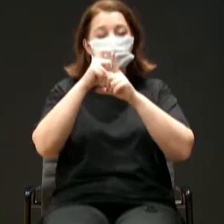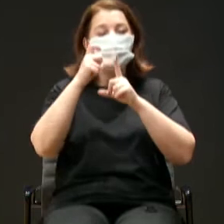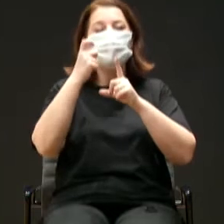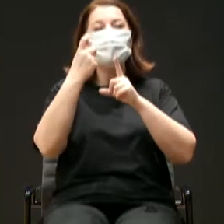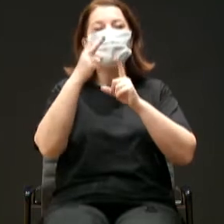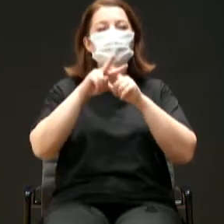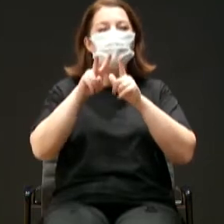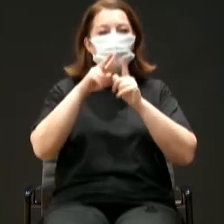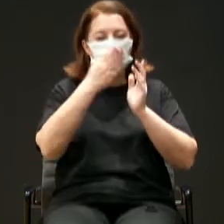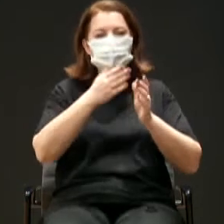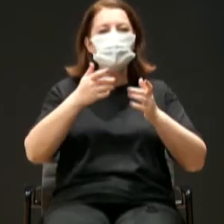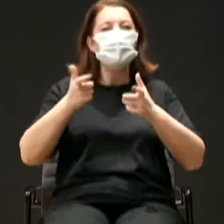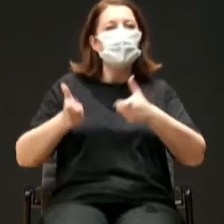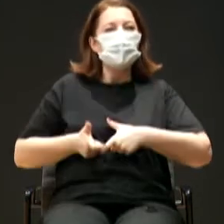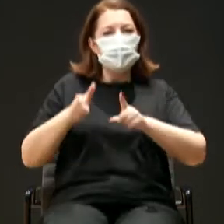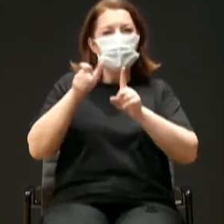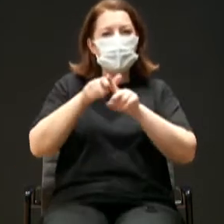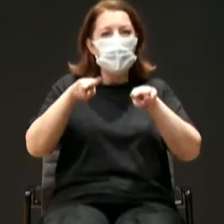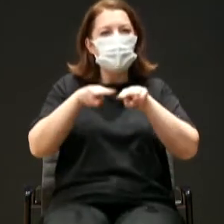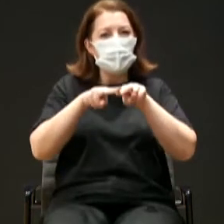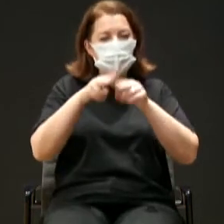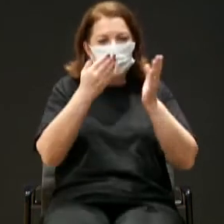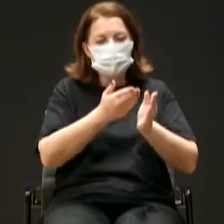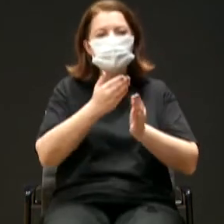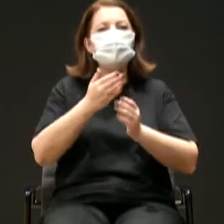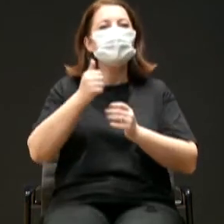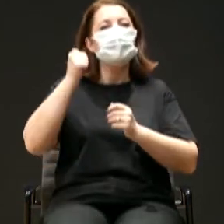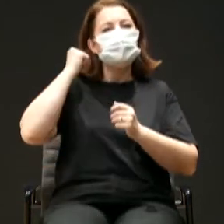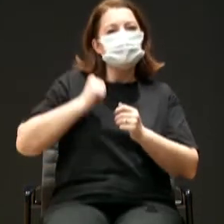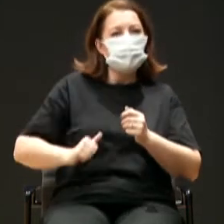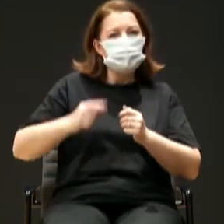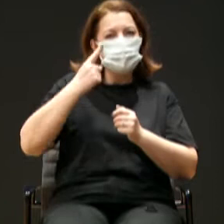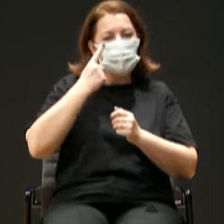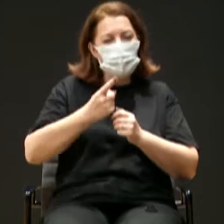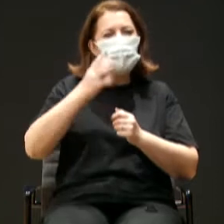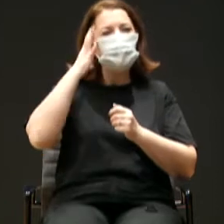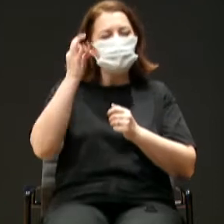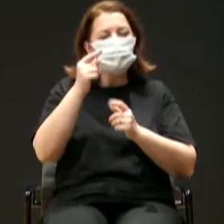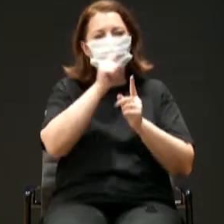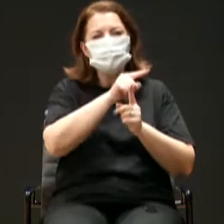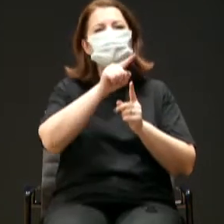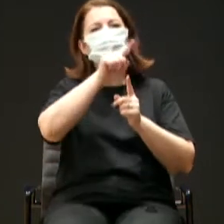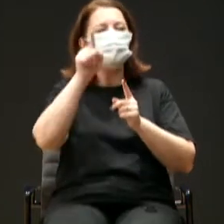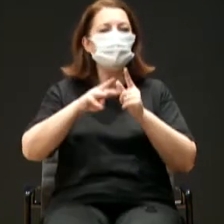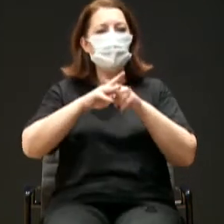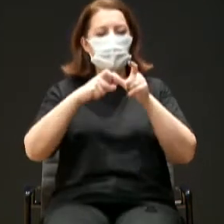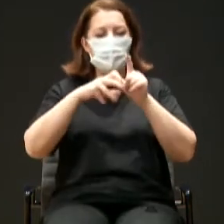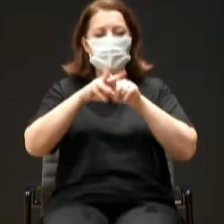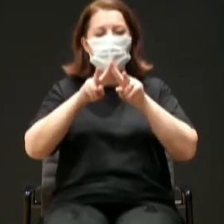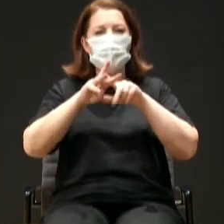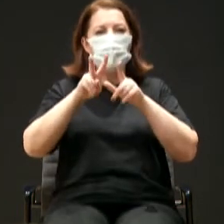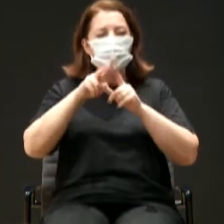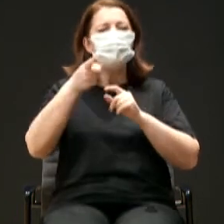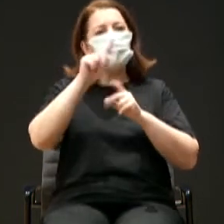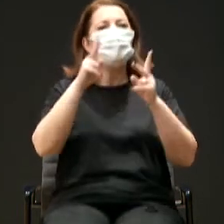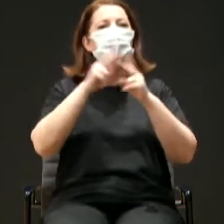korucusu Mehmet Babat, jandarma uzman çavuş Adi Yılmaz, jandarma subay kıdemli çavuş Egemen Öztürk ve polis